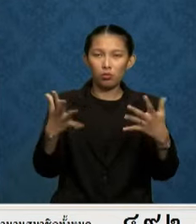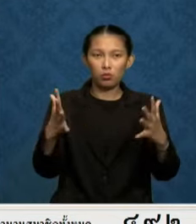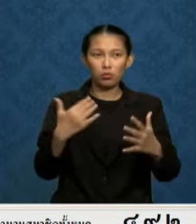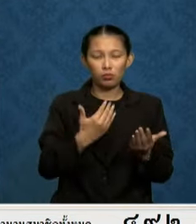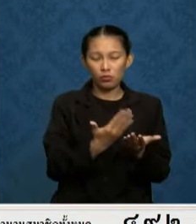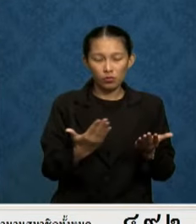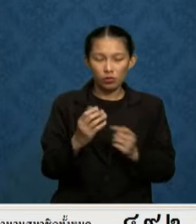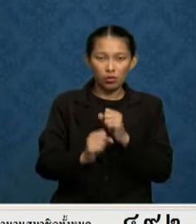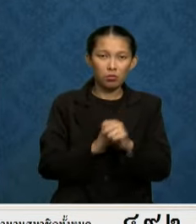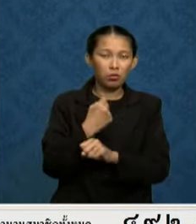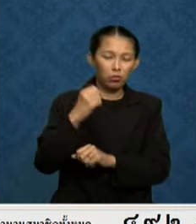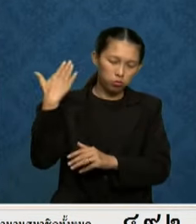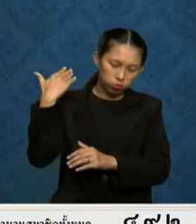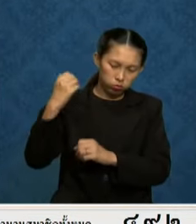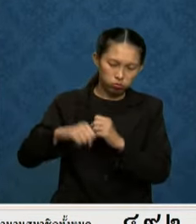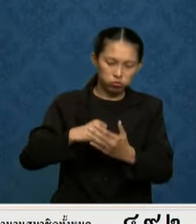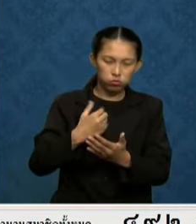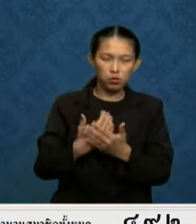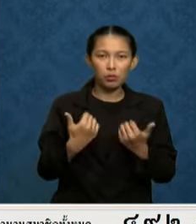ทำกัมา ในอดีต็ pra eric